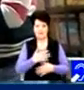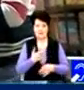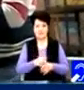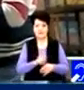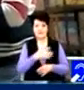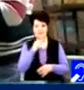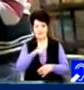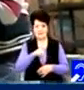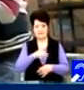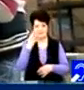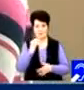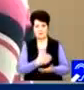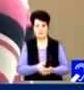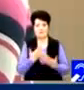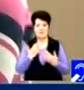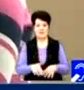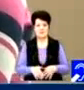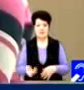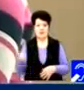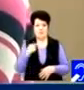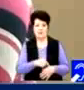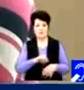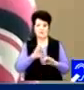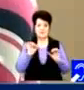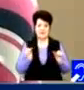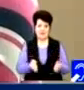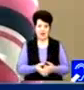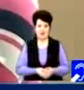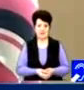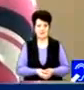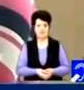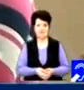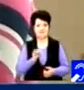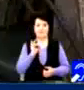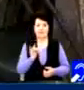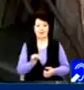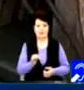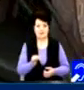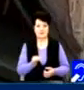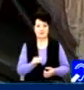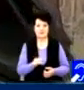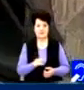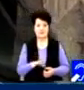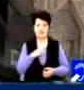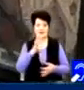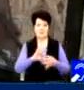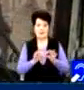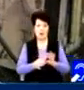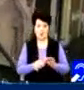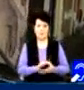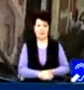iernile geroase Deja am ajuns în iarnă și era frig și cu cu limba era mai complicat nu